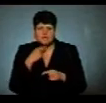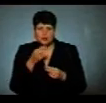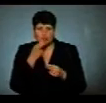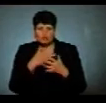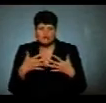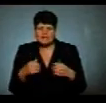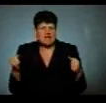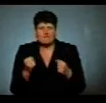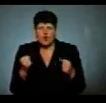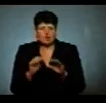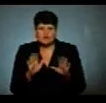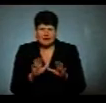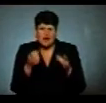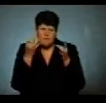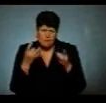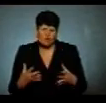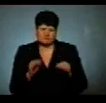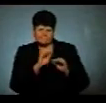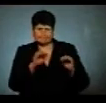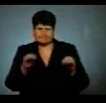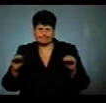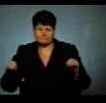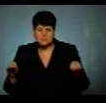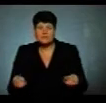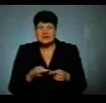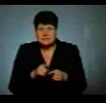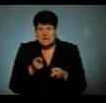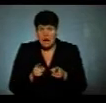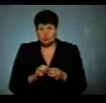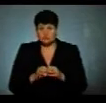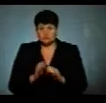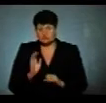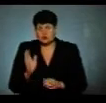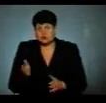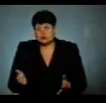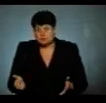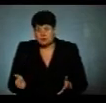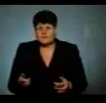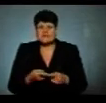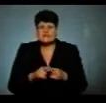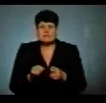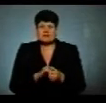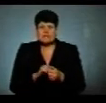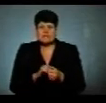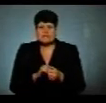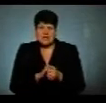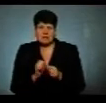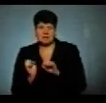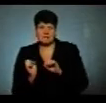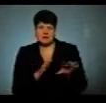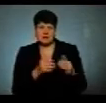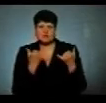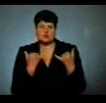в холодильному обладнанні, а просто назовні. І реально це може бути загрозою. Ці матеріали моніторингу ми передали